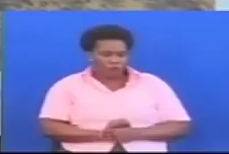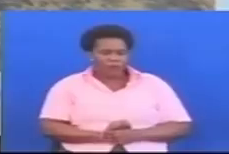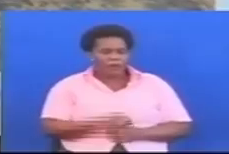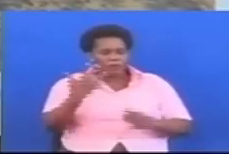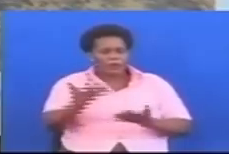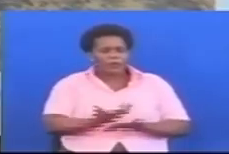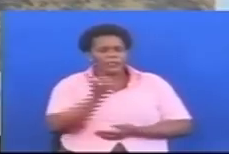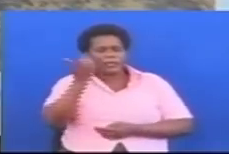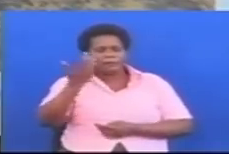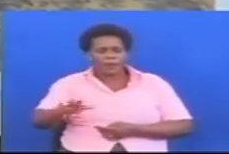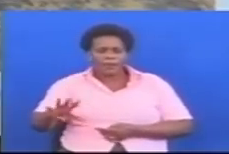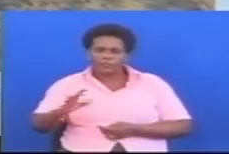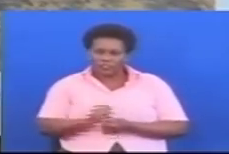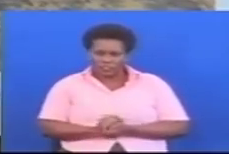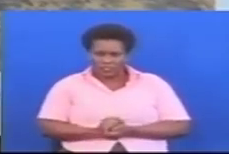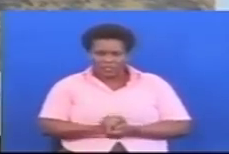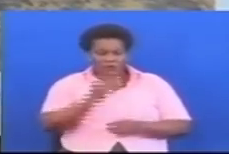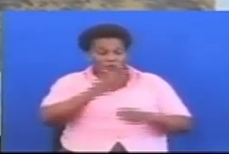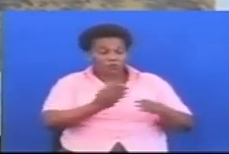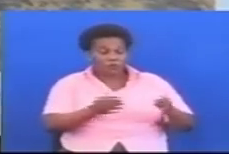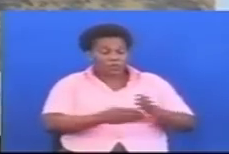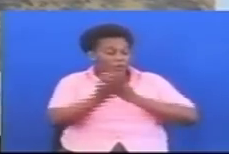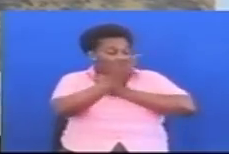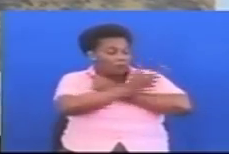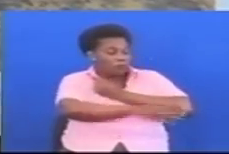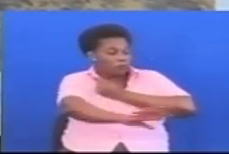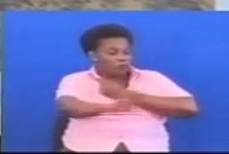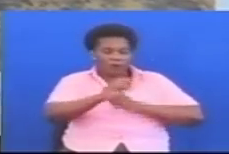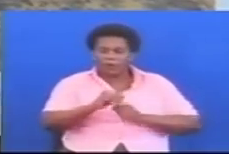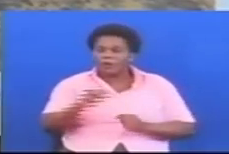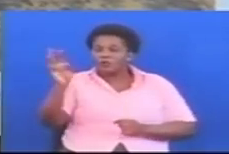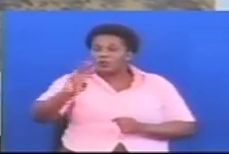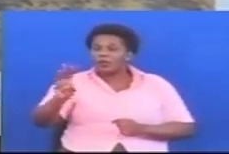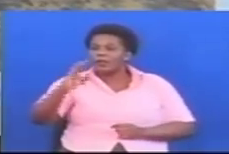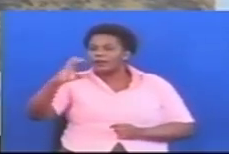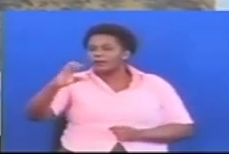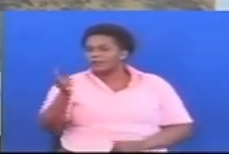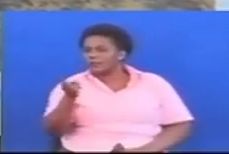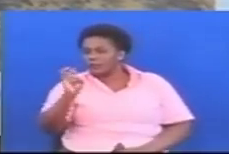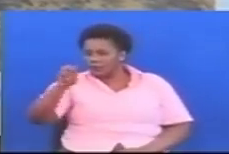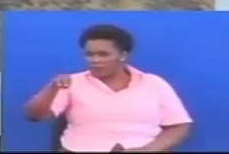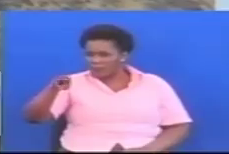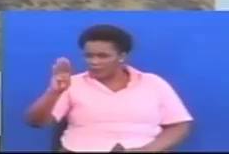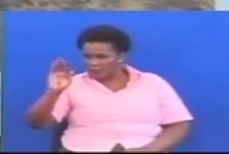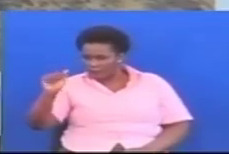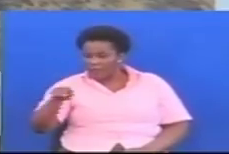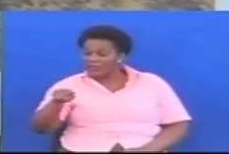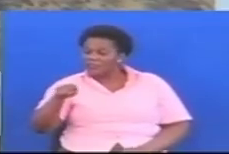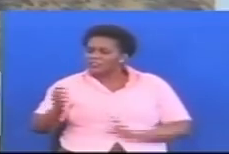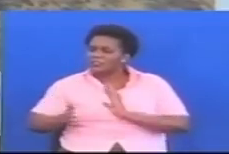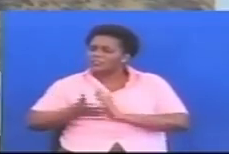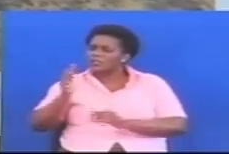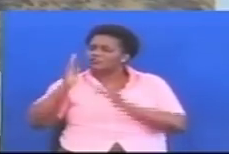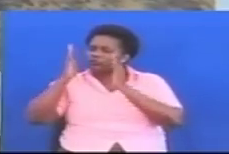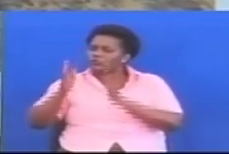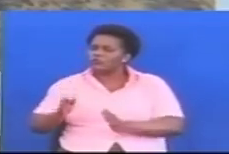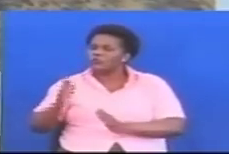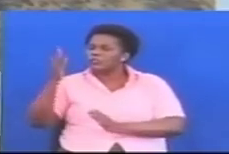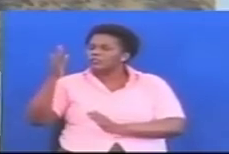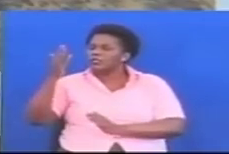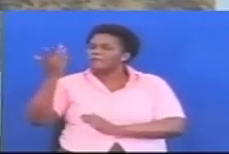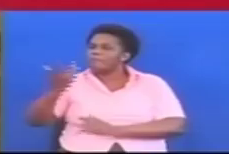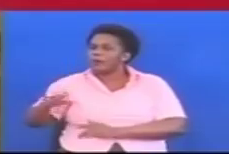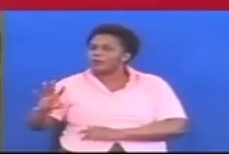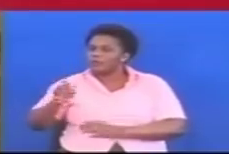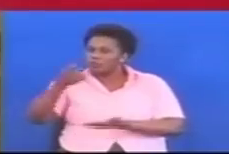la Farkwa katika wilaya ya Chemba. Bwawa hilo litakuwa chanzo kikuu cha maji kwa jiji la Dodoma, wilaya Bahi na Chemba. Mradi